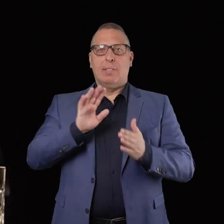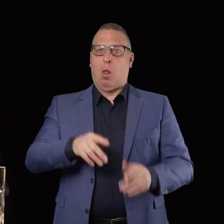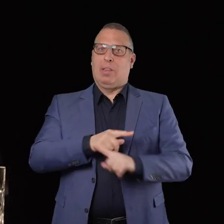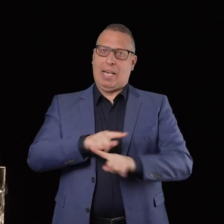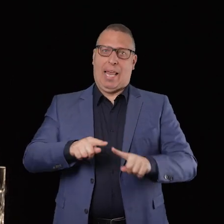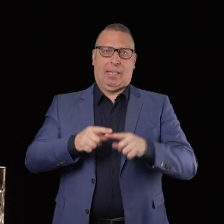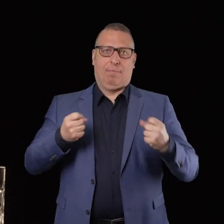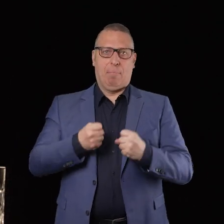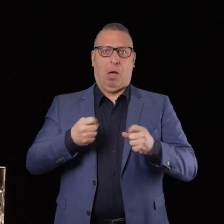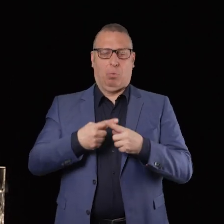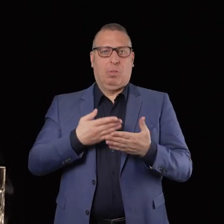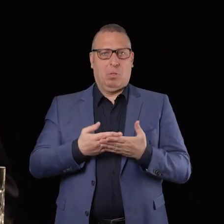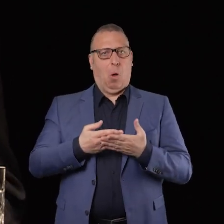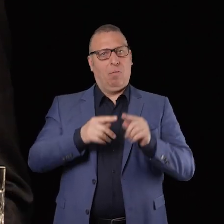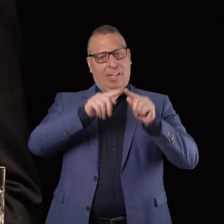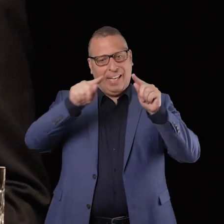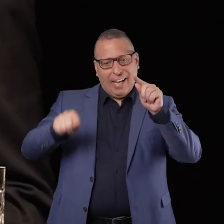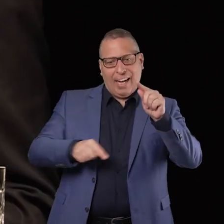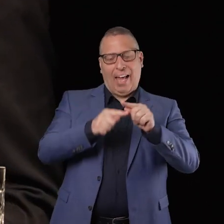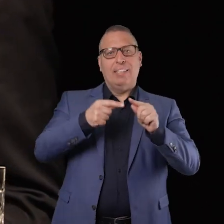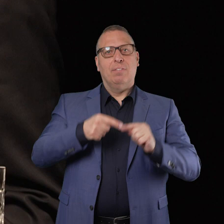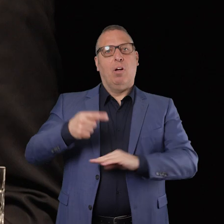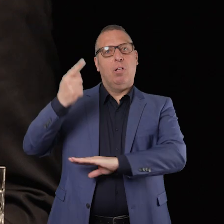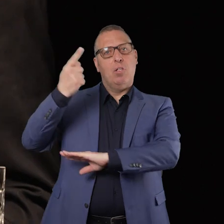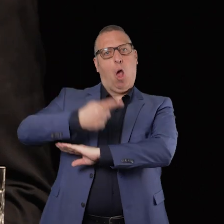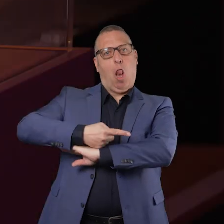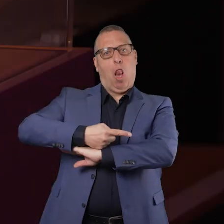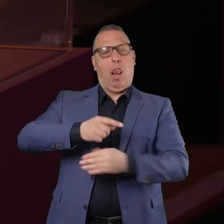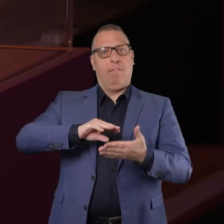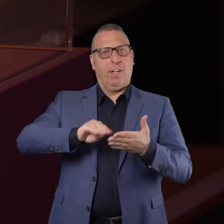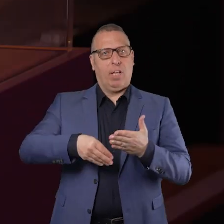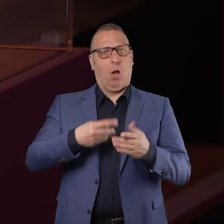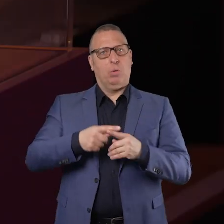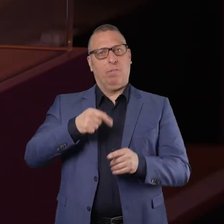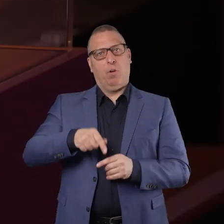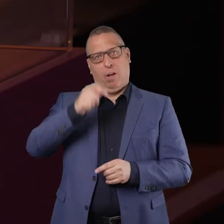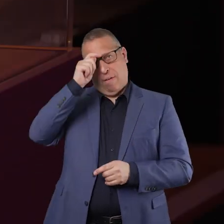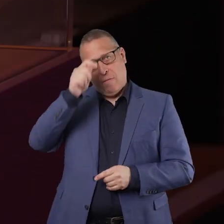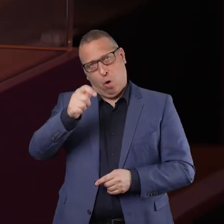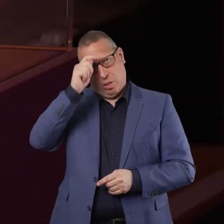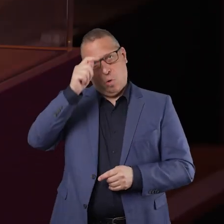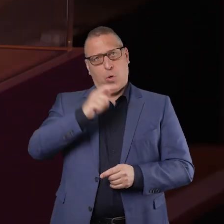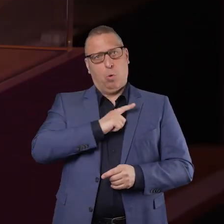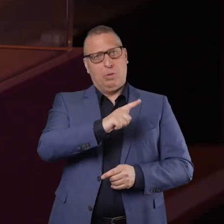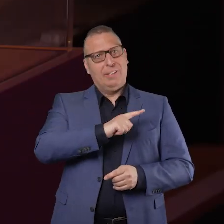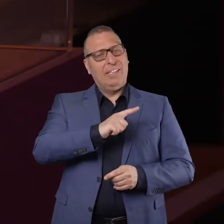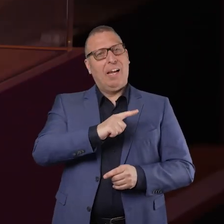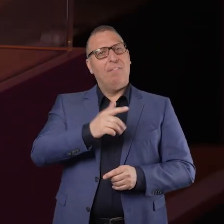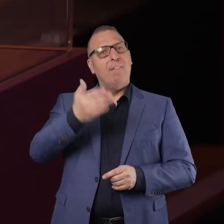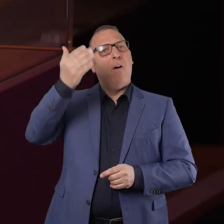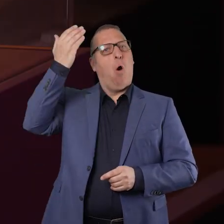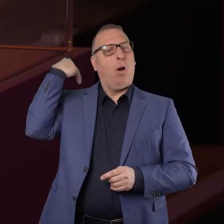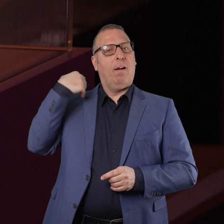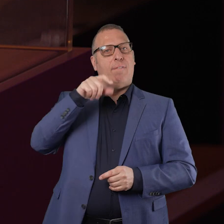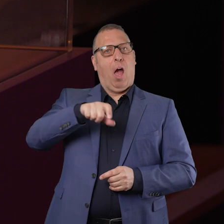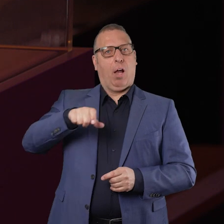sollte. Und hier schließt sich der Kreis zum Zollvertrag und zur Würdigung unserer Vorfahren.